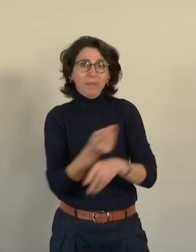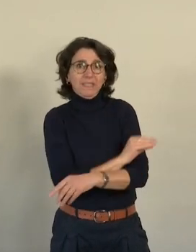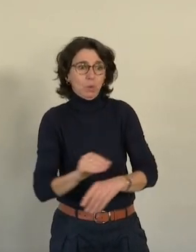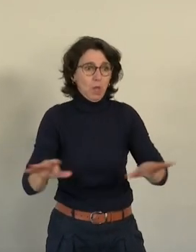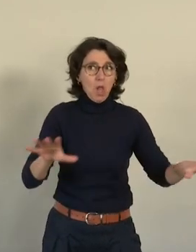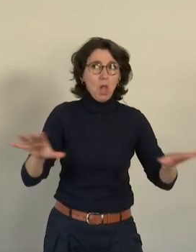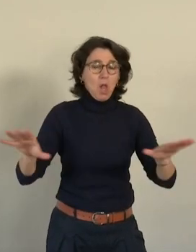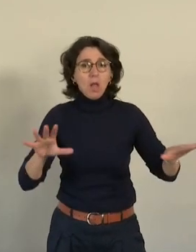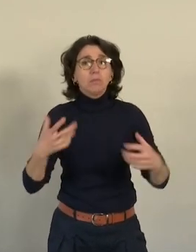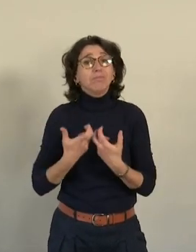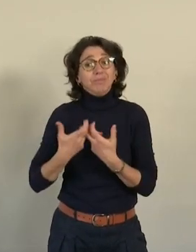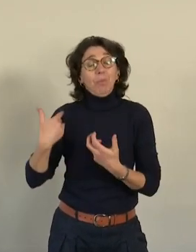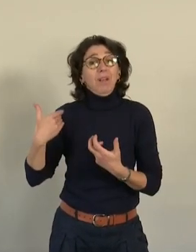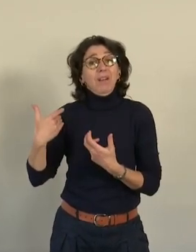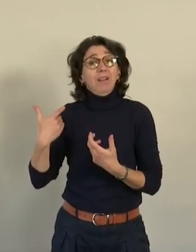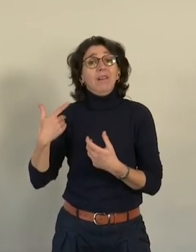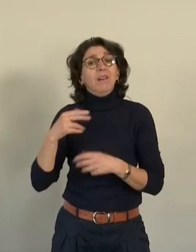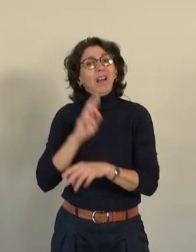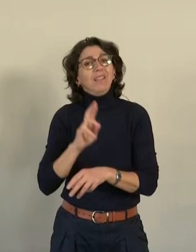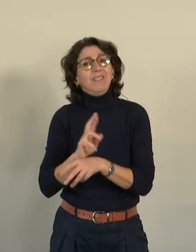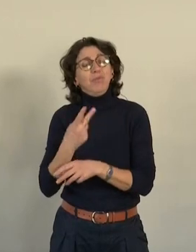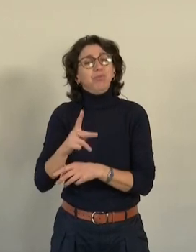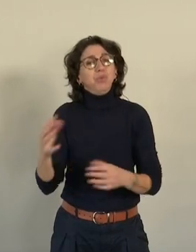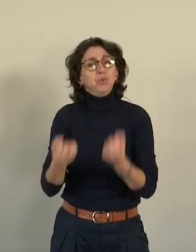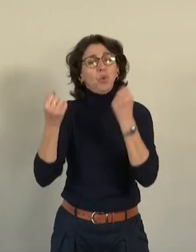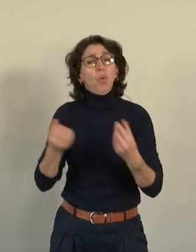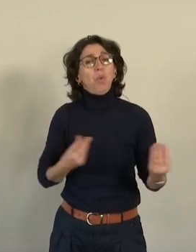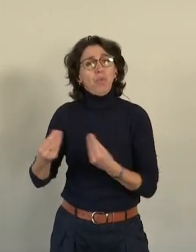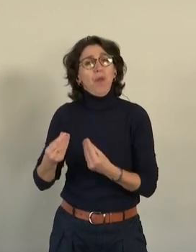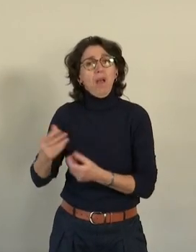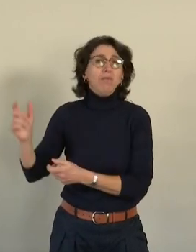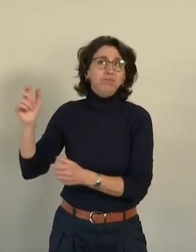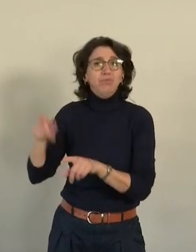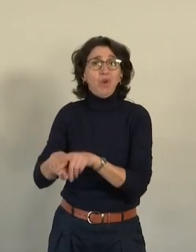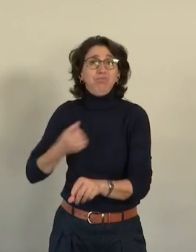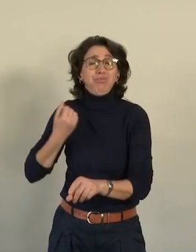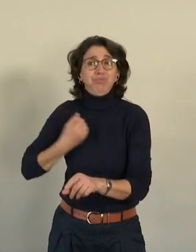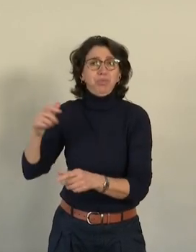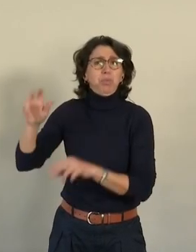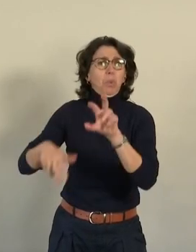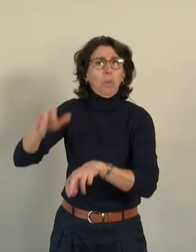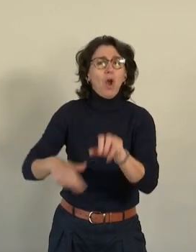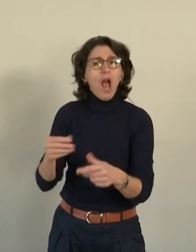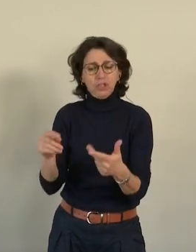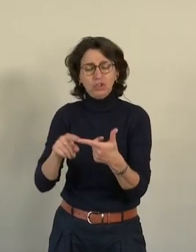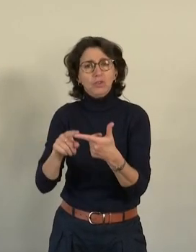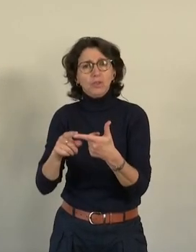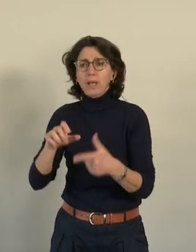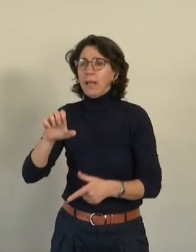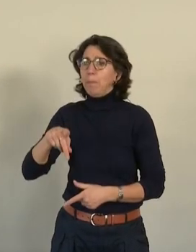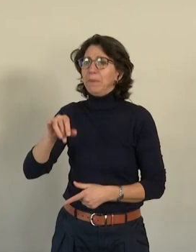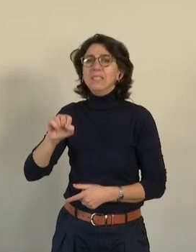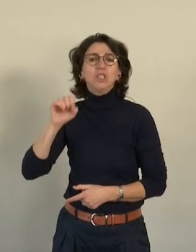comme on l' vu avec le sacage des réserves du Secours populaire ou des cambriolages d'épissoles je pense que si vous vouliez